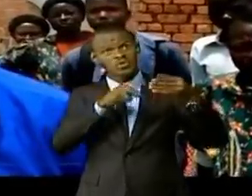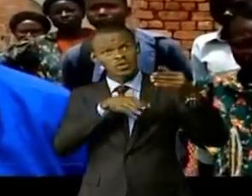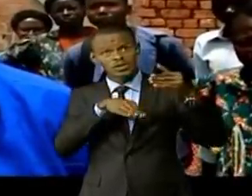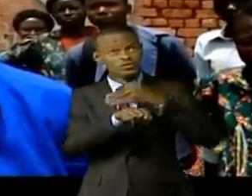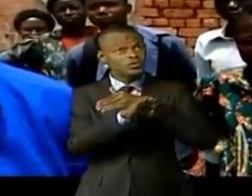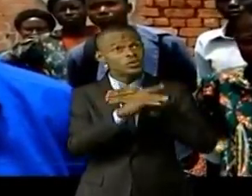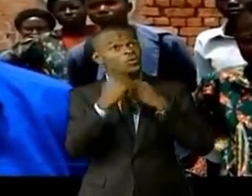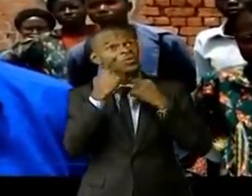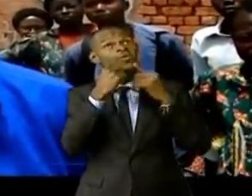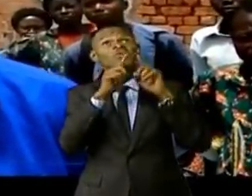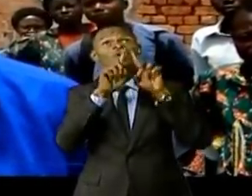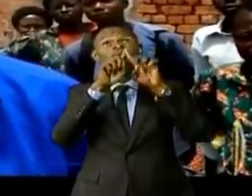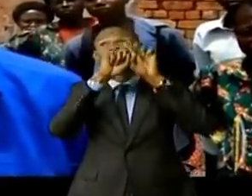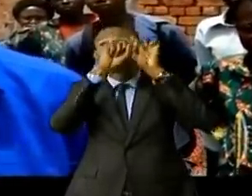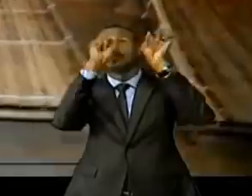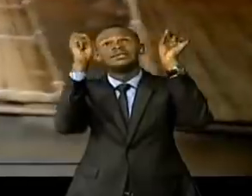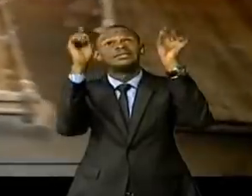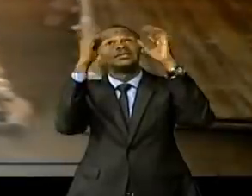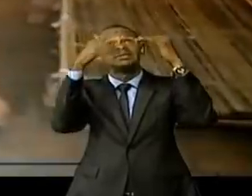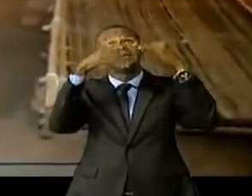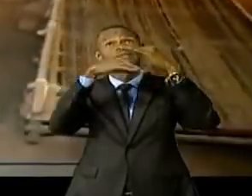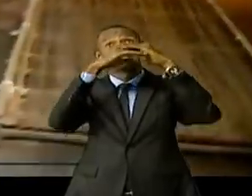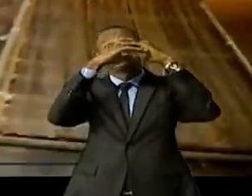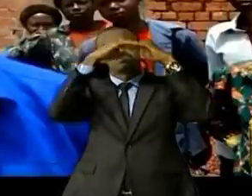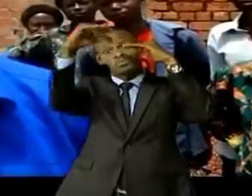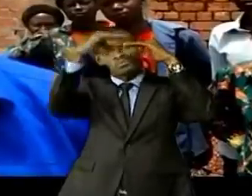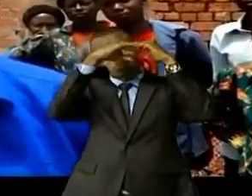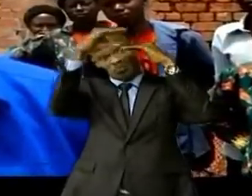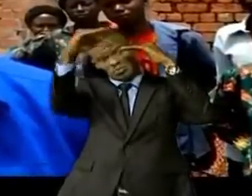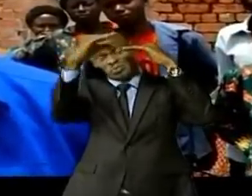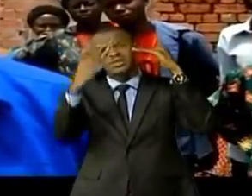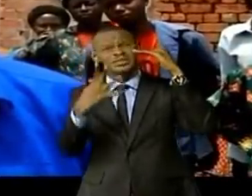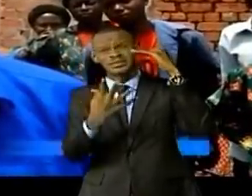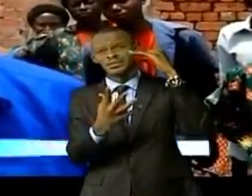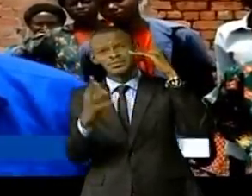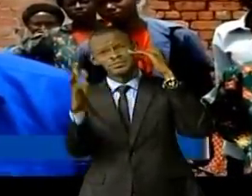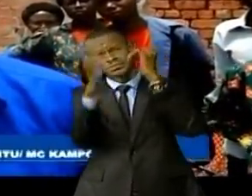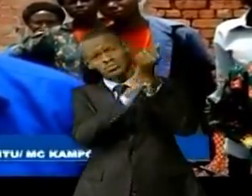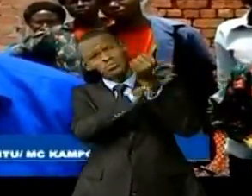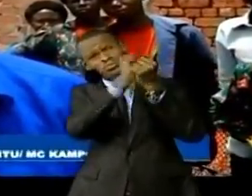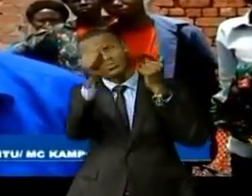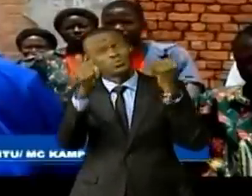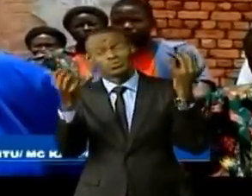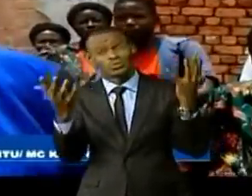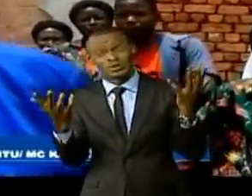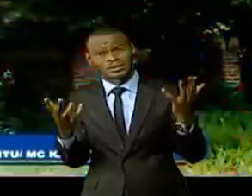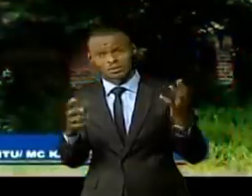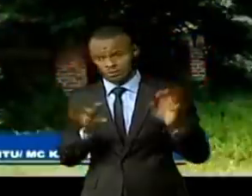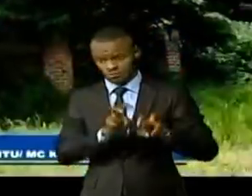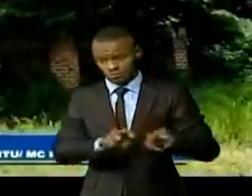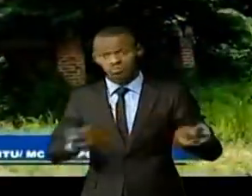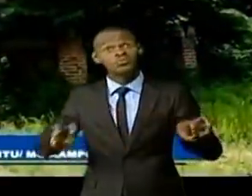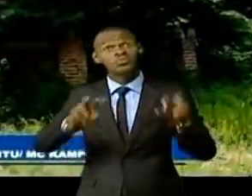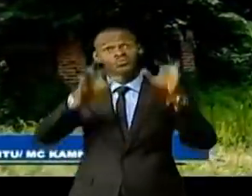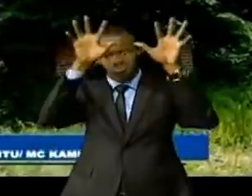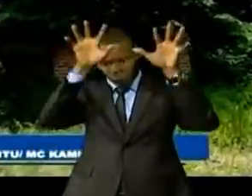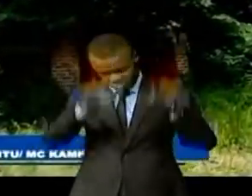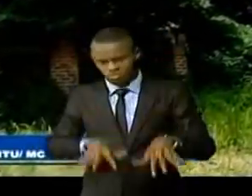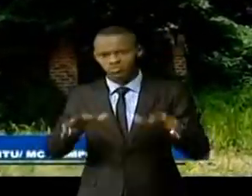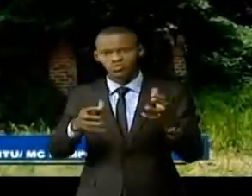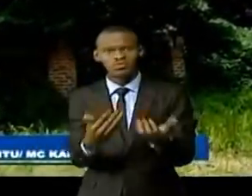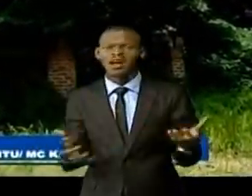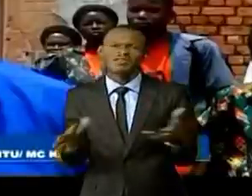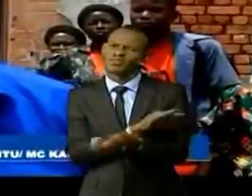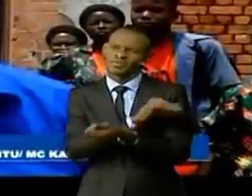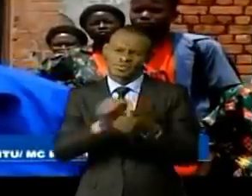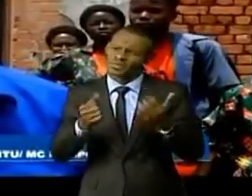un fort vent, il y a lié que ça tombe et puis c'est la catastrophe. On peut perdre des enfants. Au président de la République, c'est